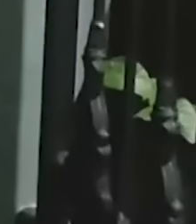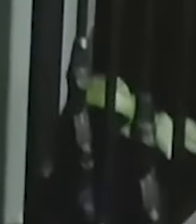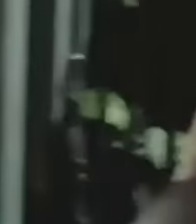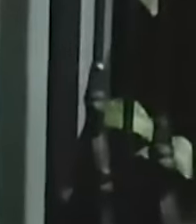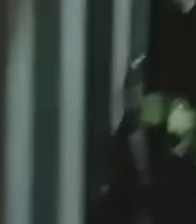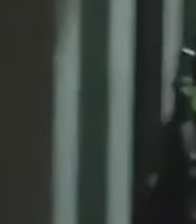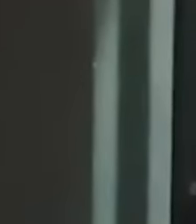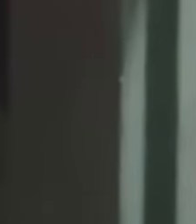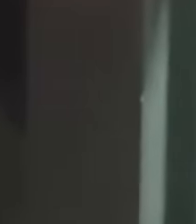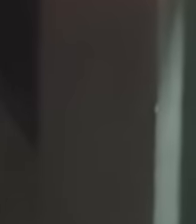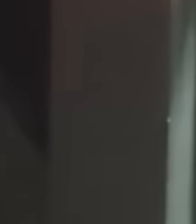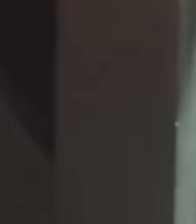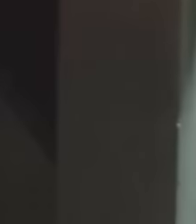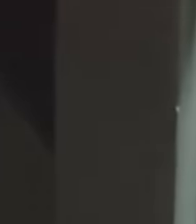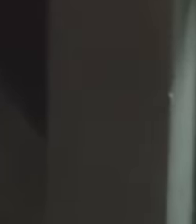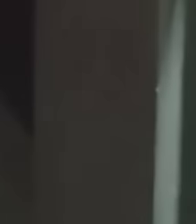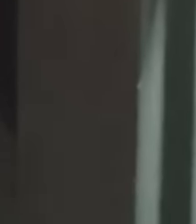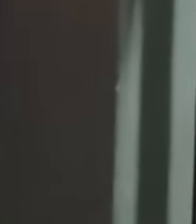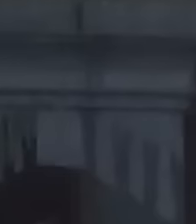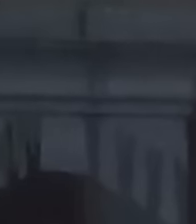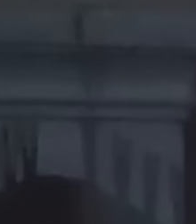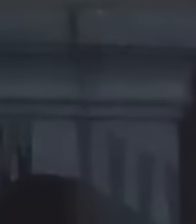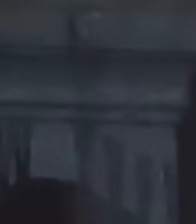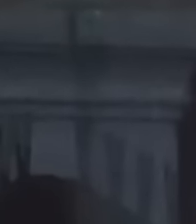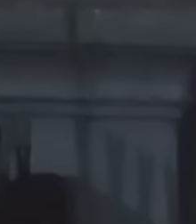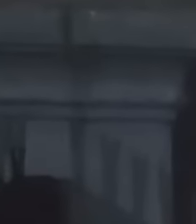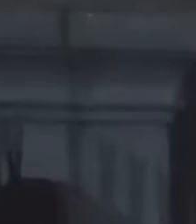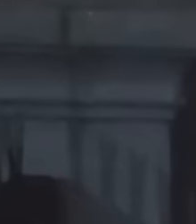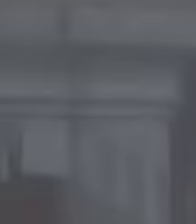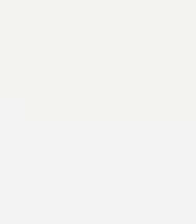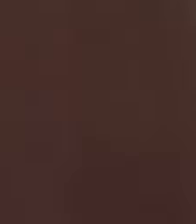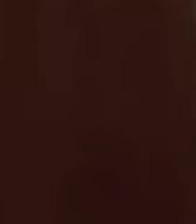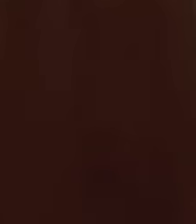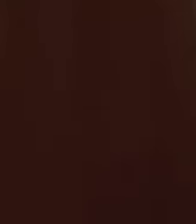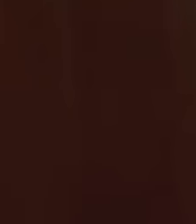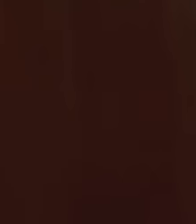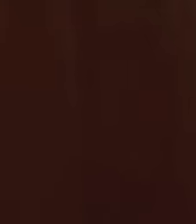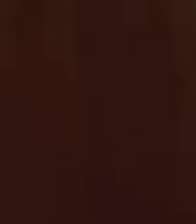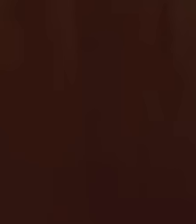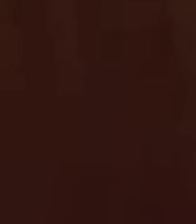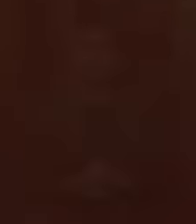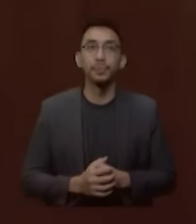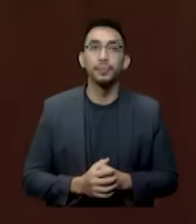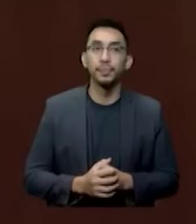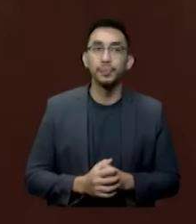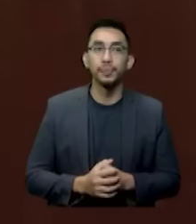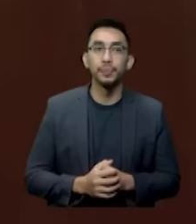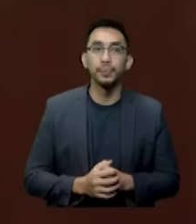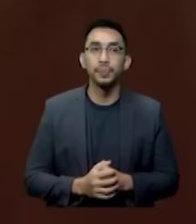lama kemudian, pemuda yang tinggal di rumah kontrakan pergi mengendarai sepeda motor. Jam 3 sore,